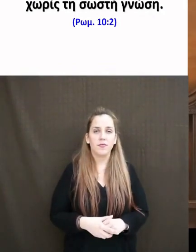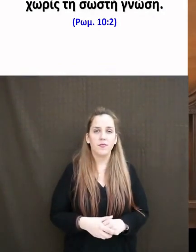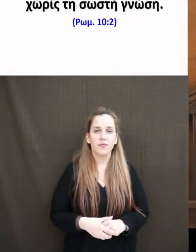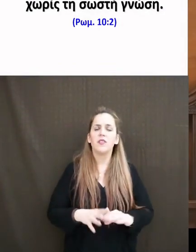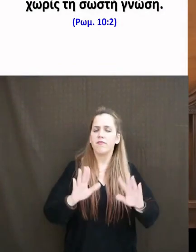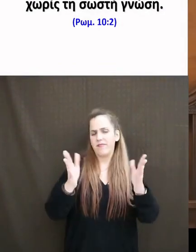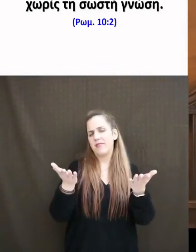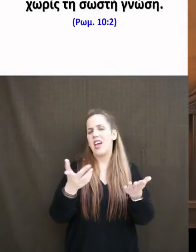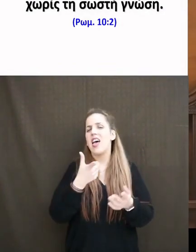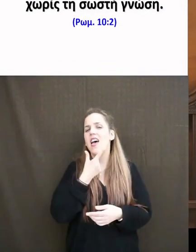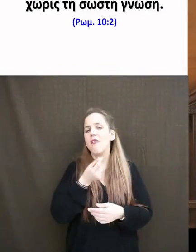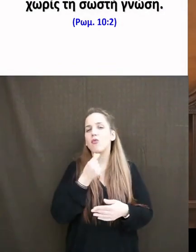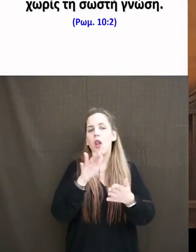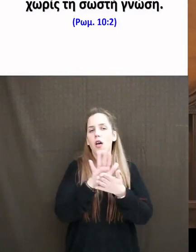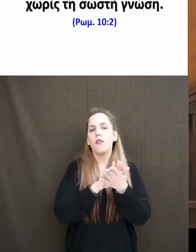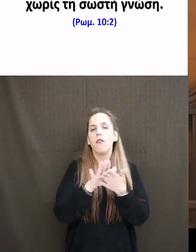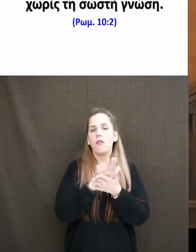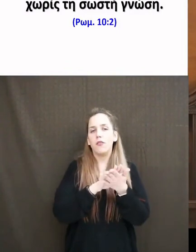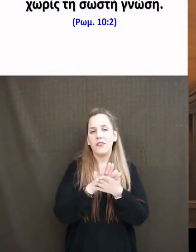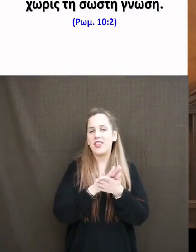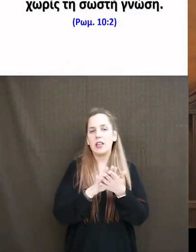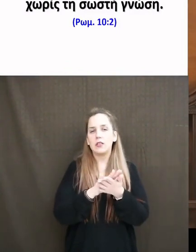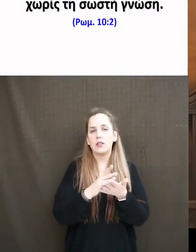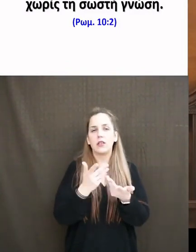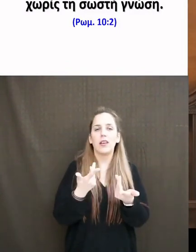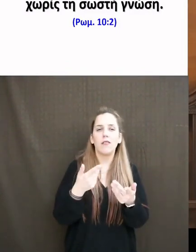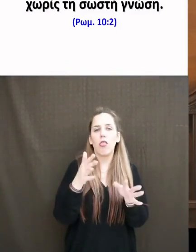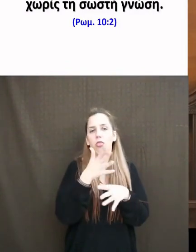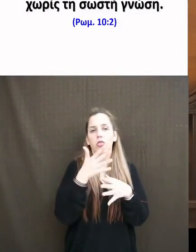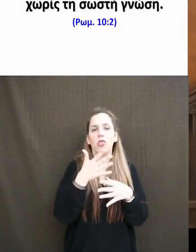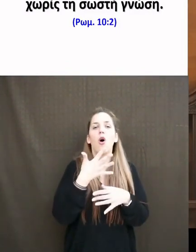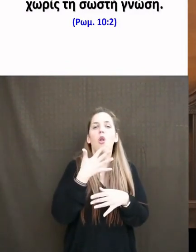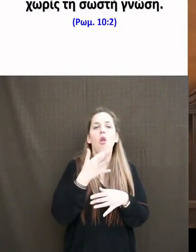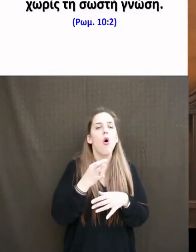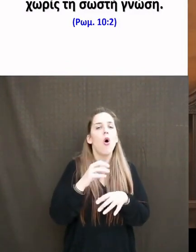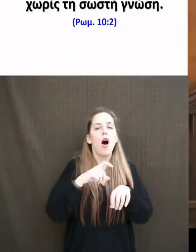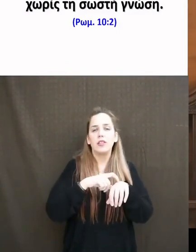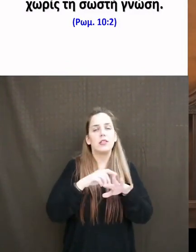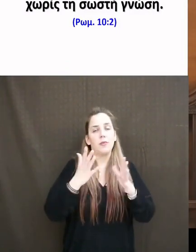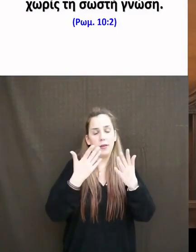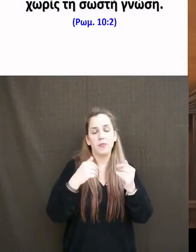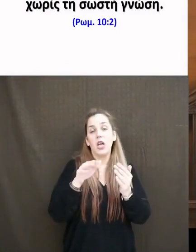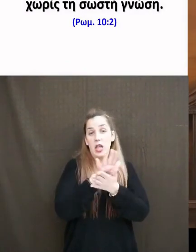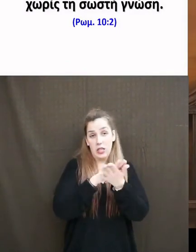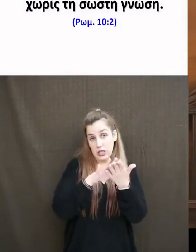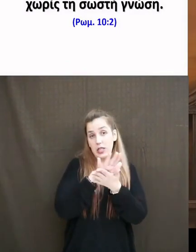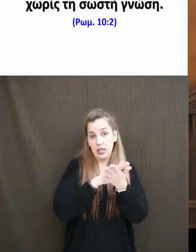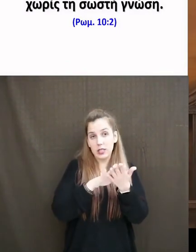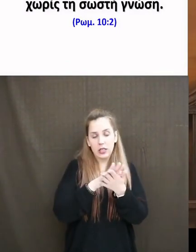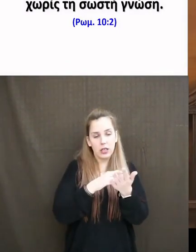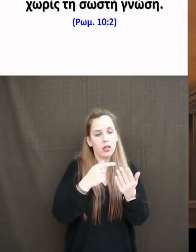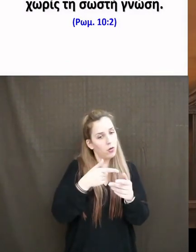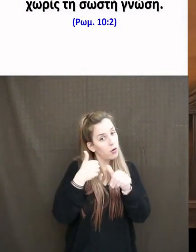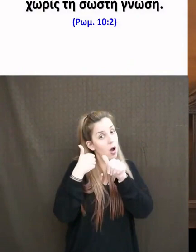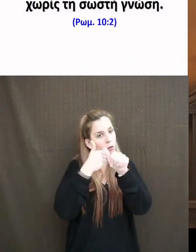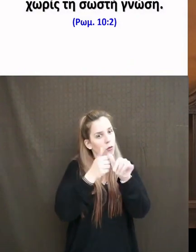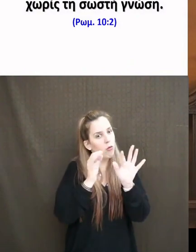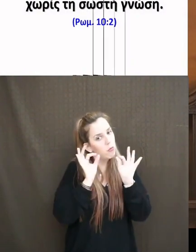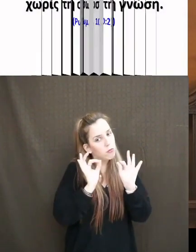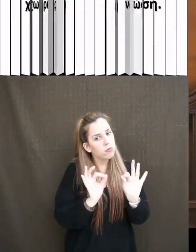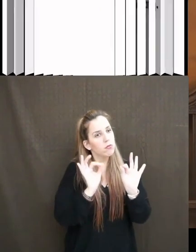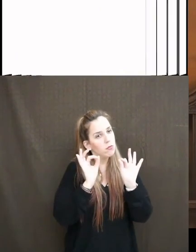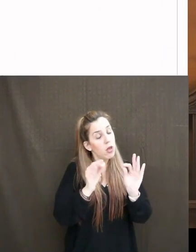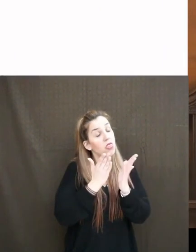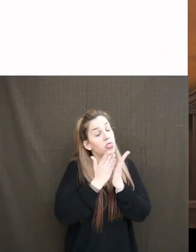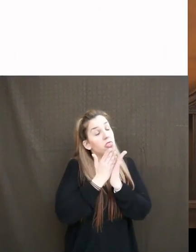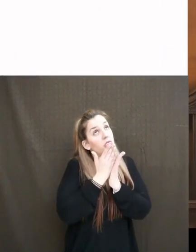σε ξεγελάει λοιπόν επειδή εξυπηρετεί την ανθρώπινη περηφάνεια. Και με την περηφάνεια υπάρχει πρόβλημα.